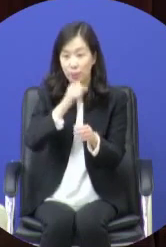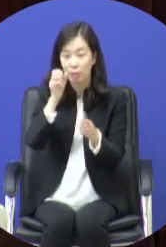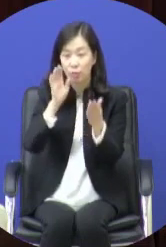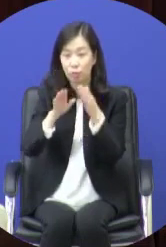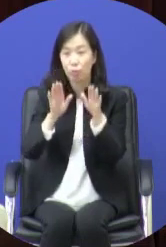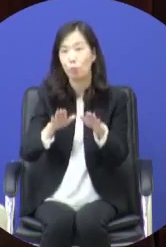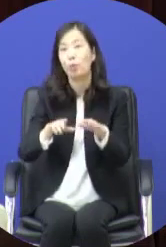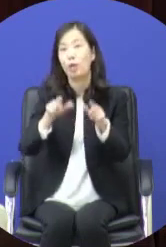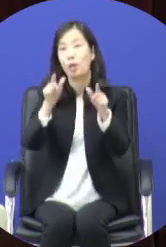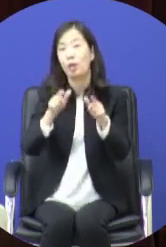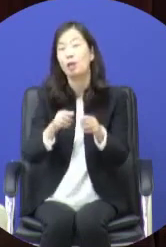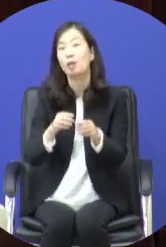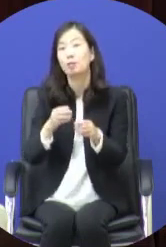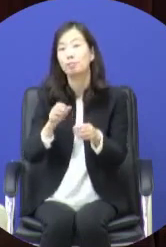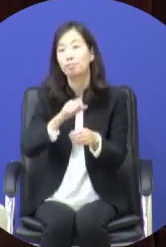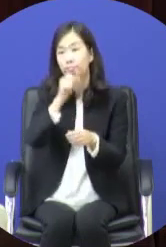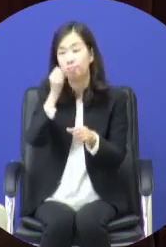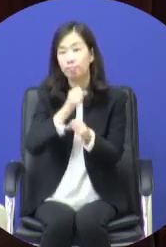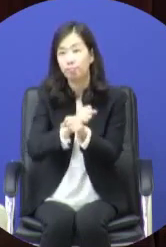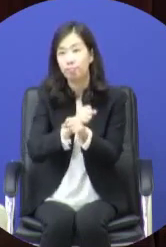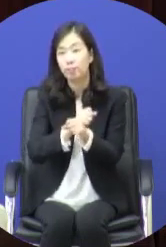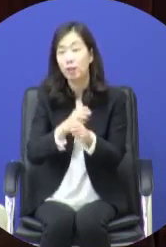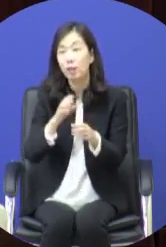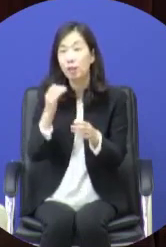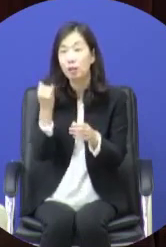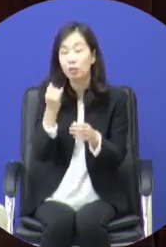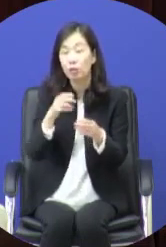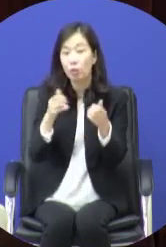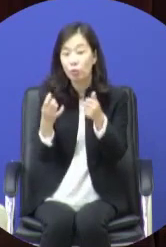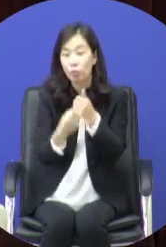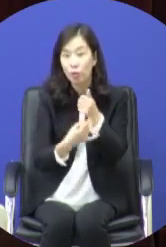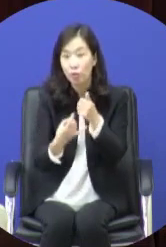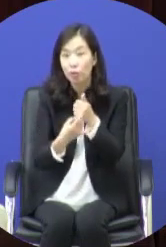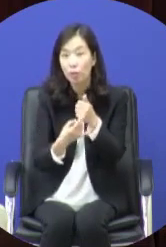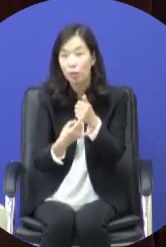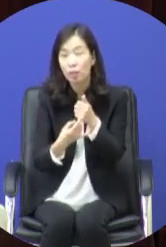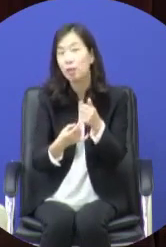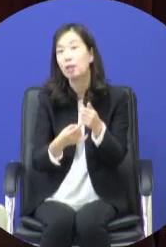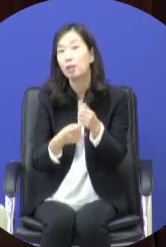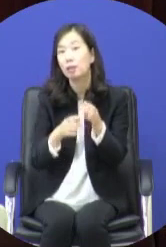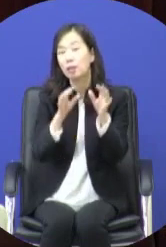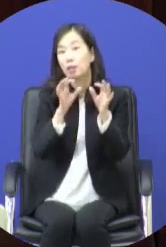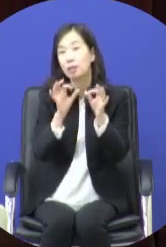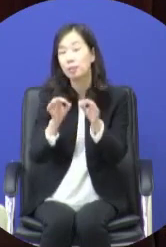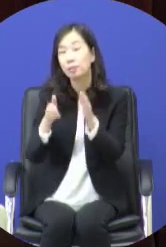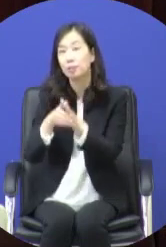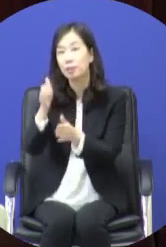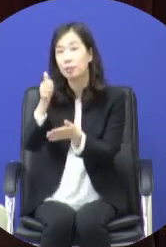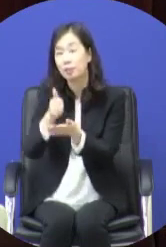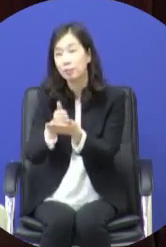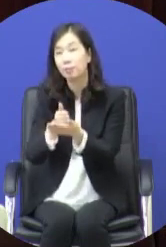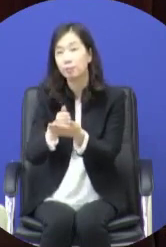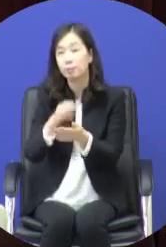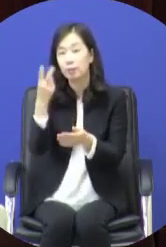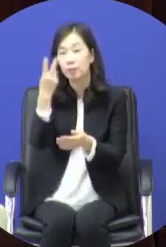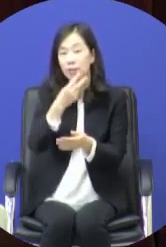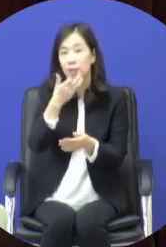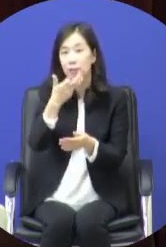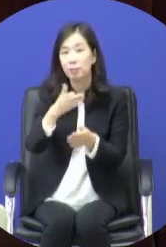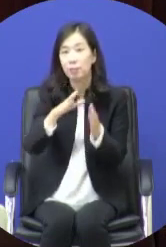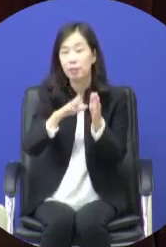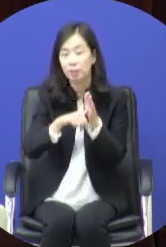성공했다. 민주당 전국여성위원회 부위원장 출신인 김 시장은 2018년